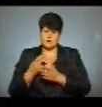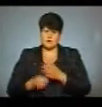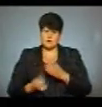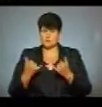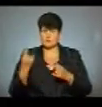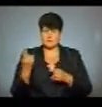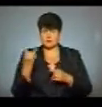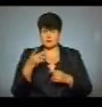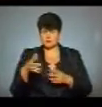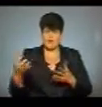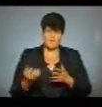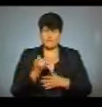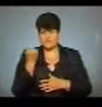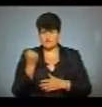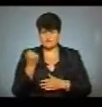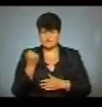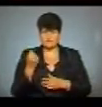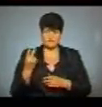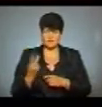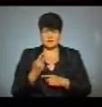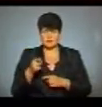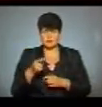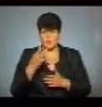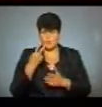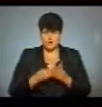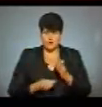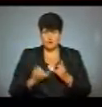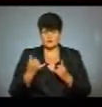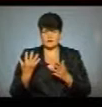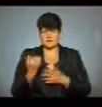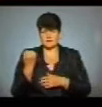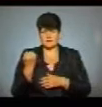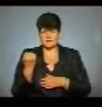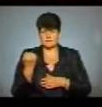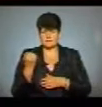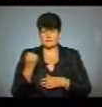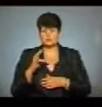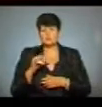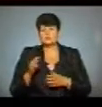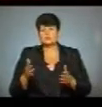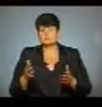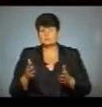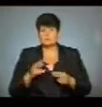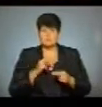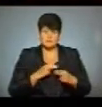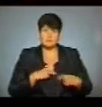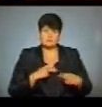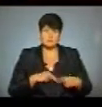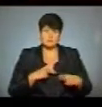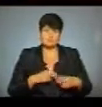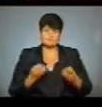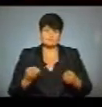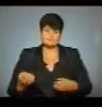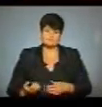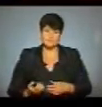Сьогодні перший раз в нього виграв, два рази в нього програв ніби, і сьогодні виграв. Працювати.